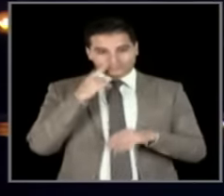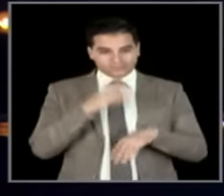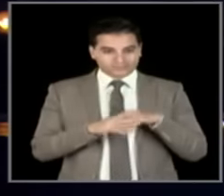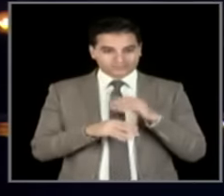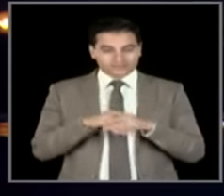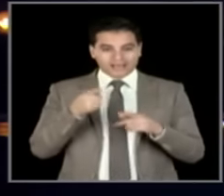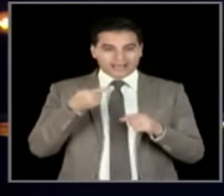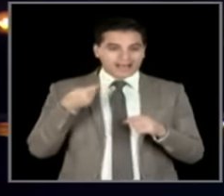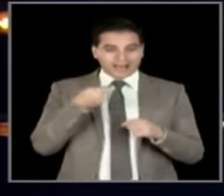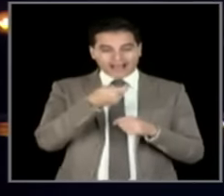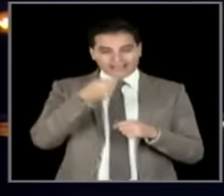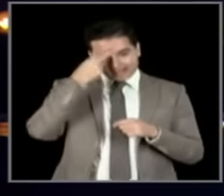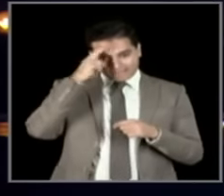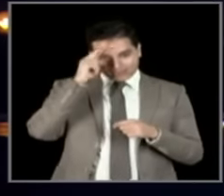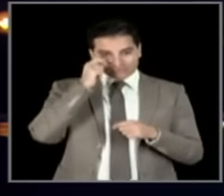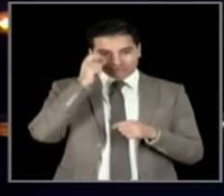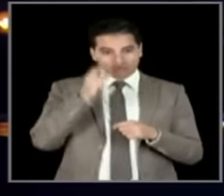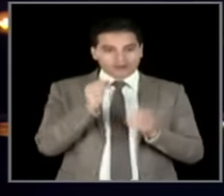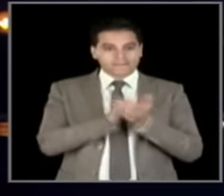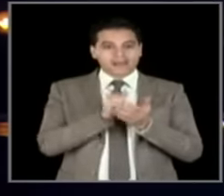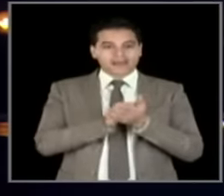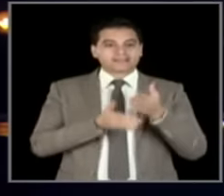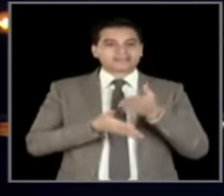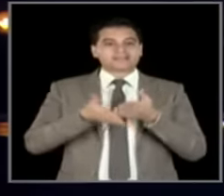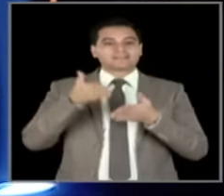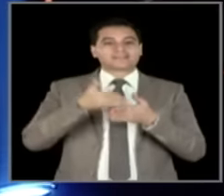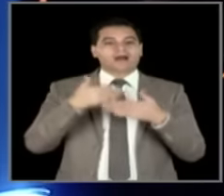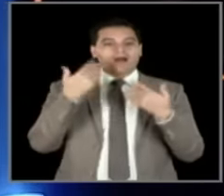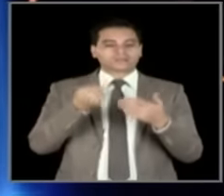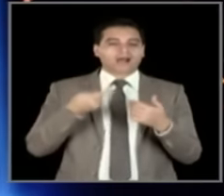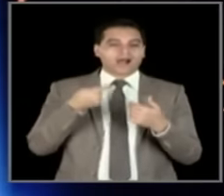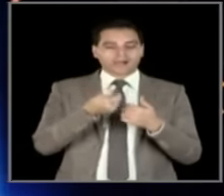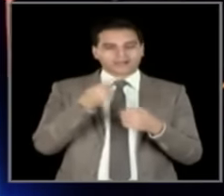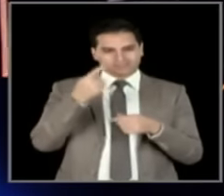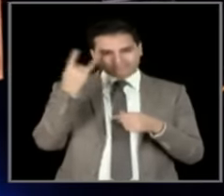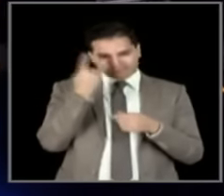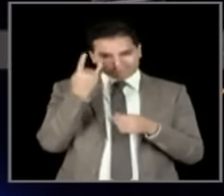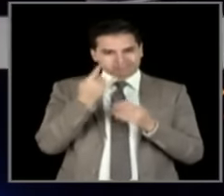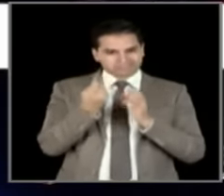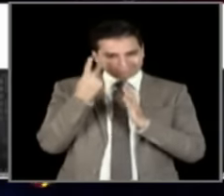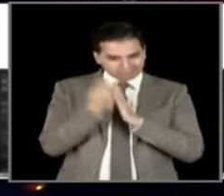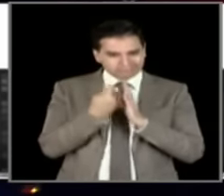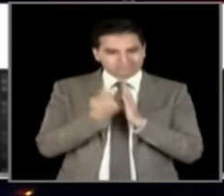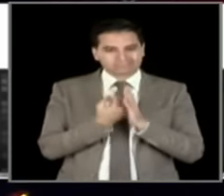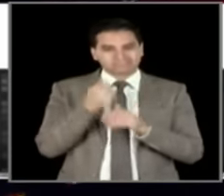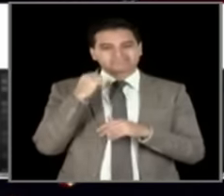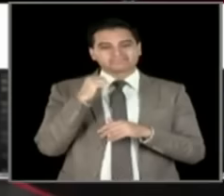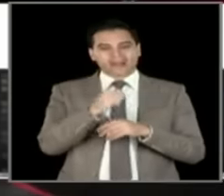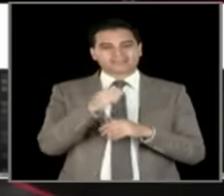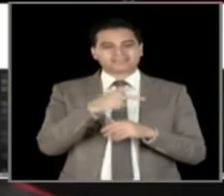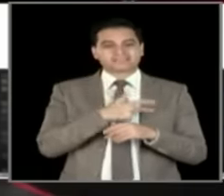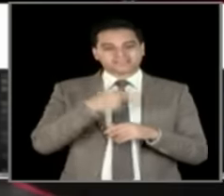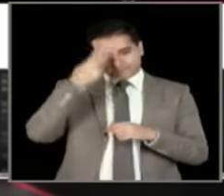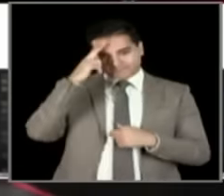القاتل كان من سكان العمارة. رواية بوليسية بديعة.